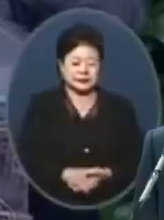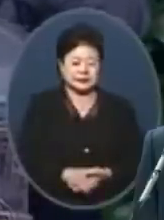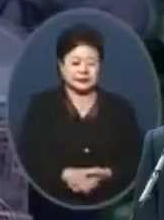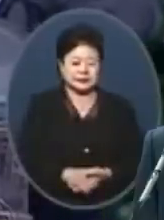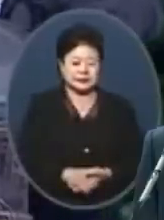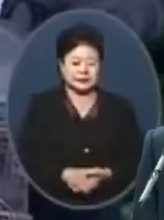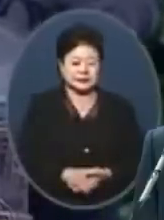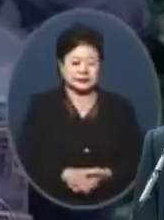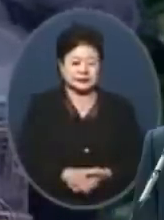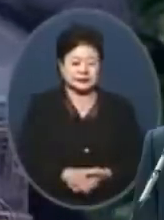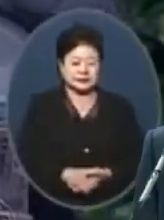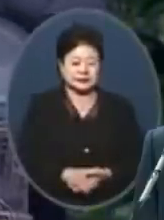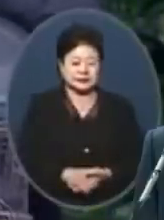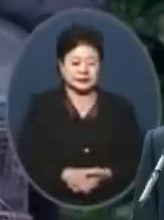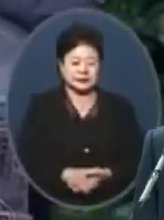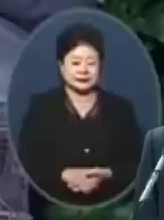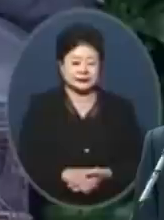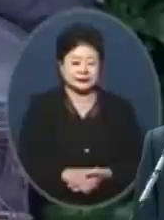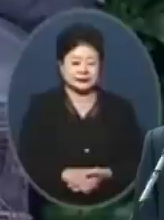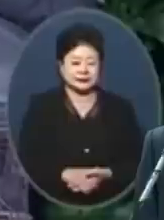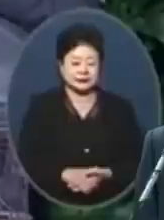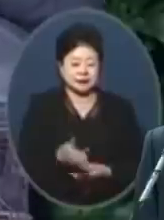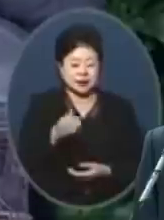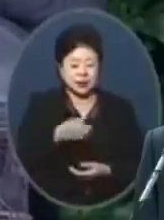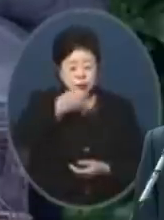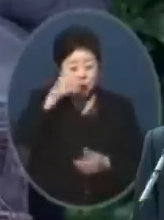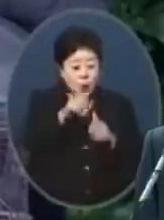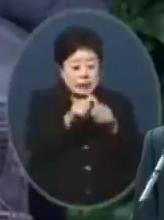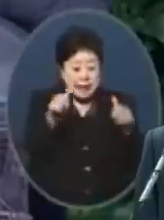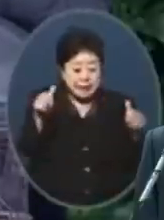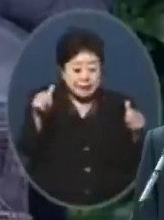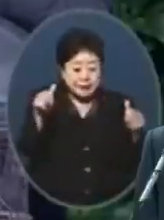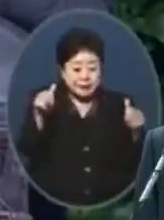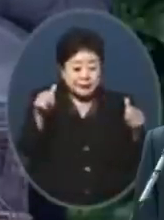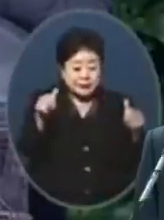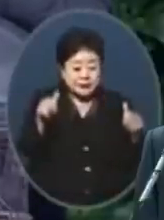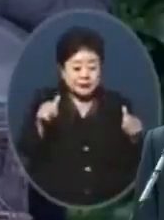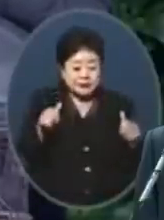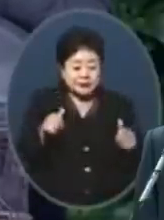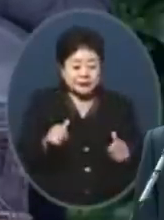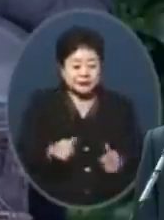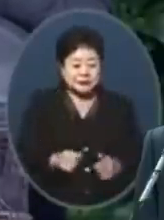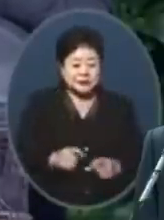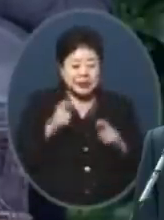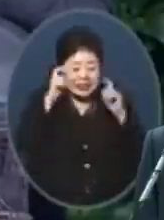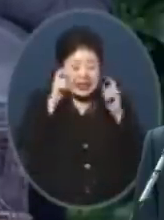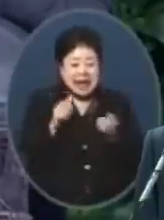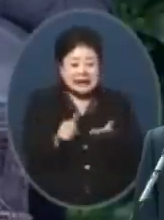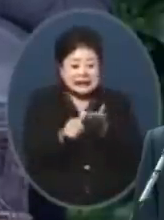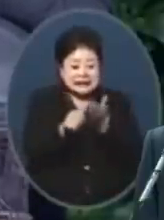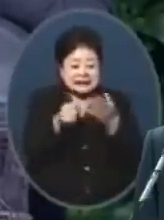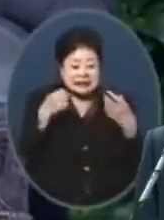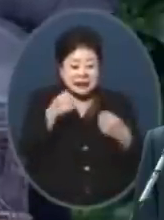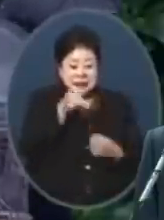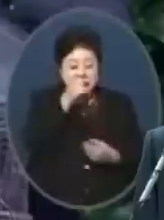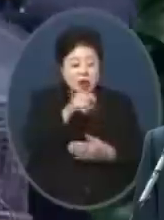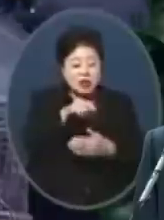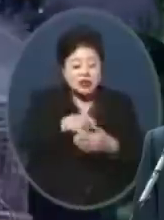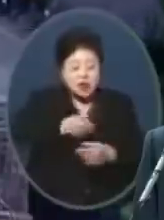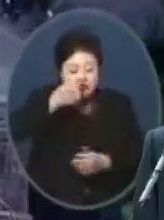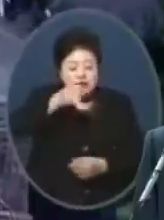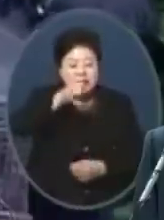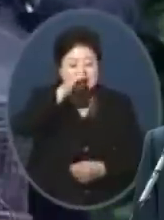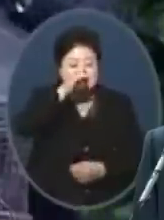becoming shepherds and had no dreams. 그러나 요셉은 다 같이 양을 치지만은 그 속에